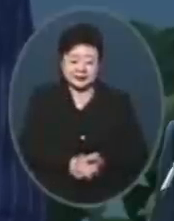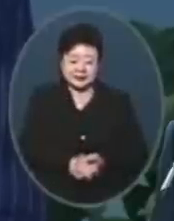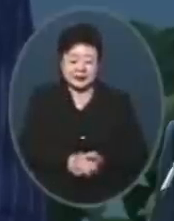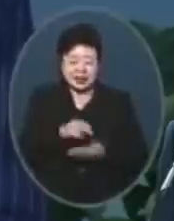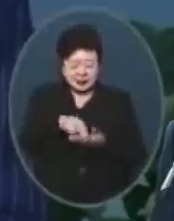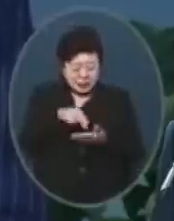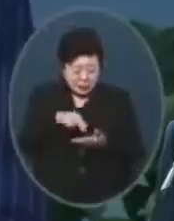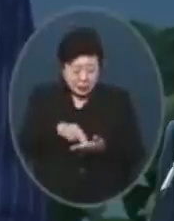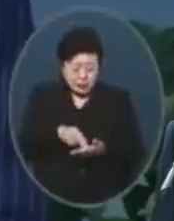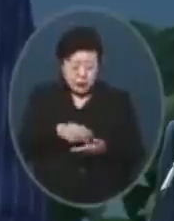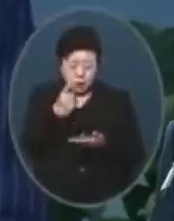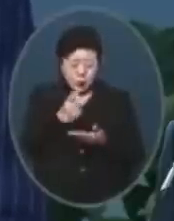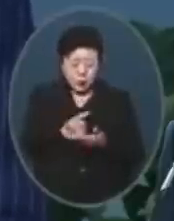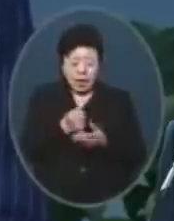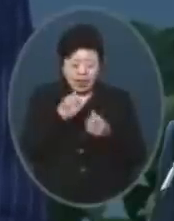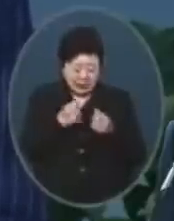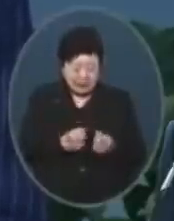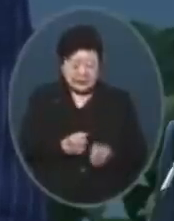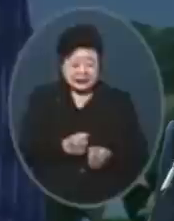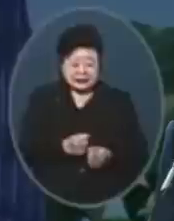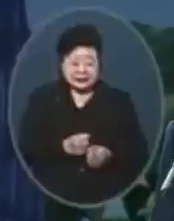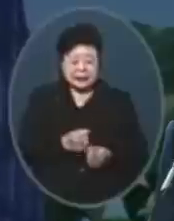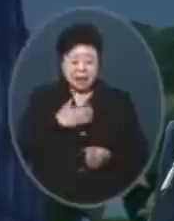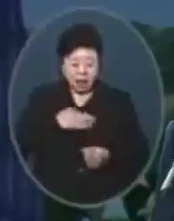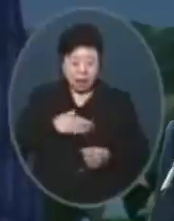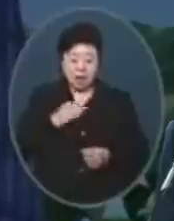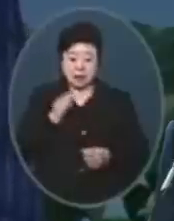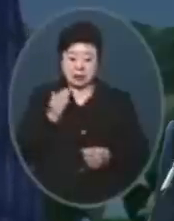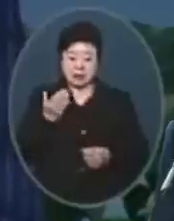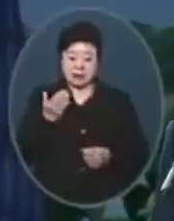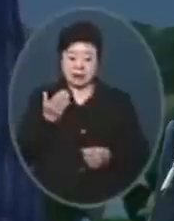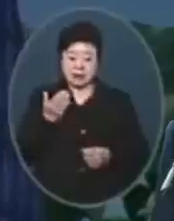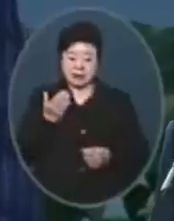형편으로 와 계신지 알아야 되는 것입니다.